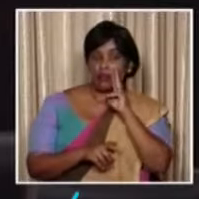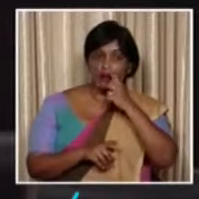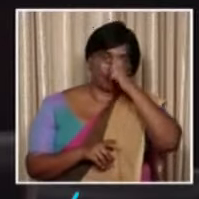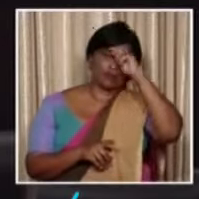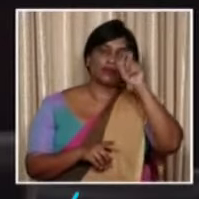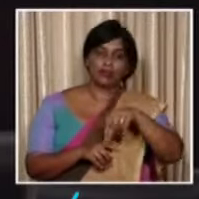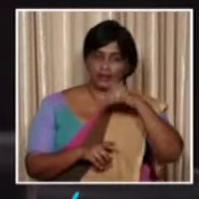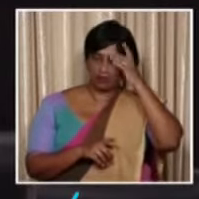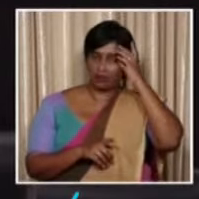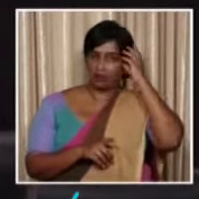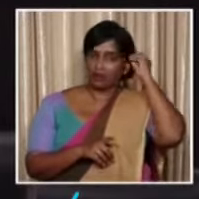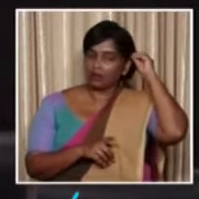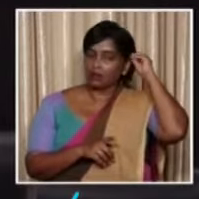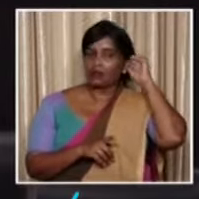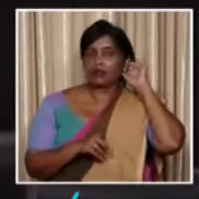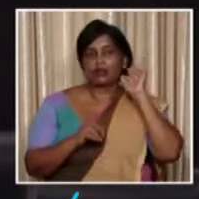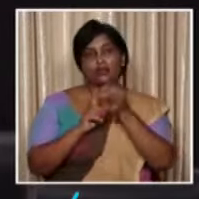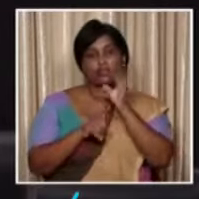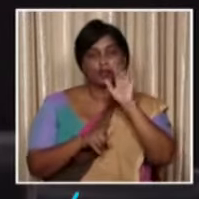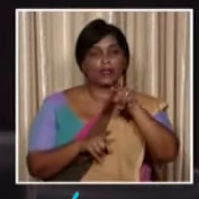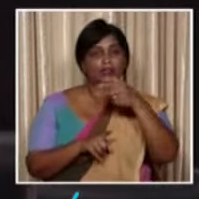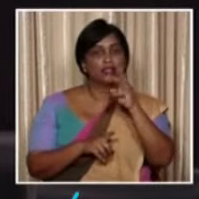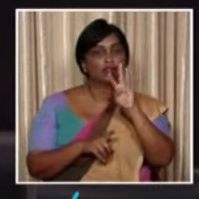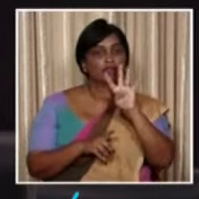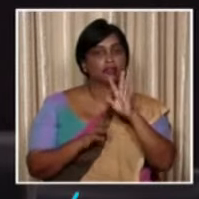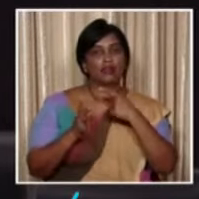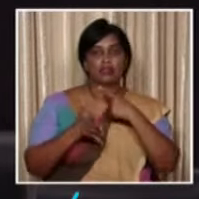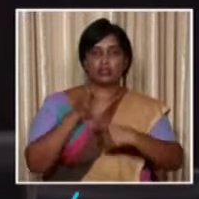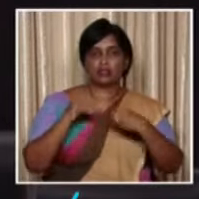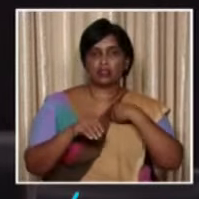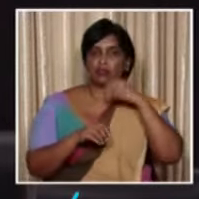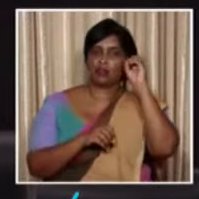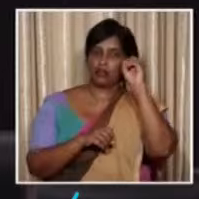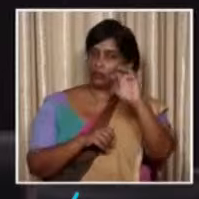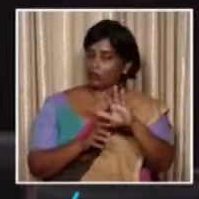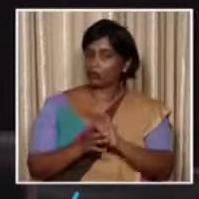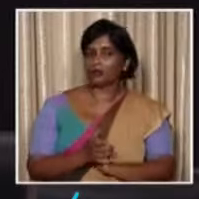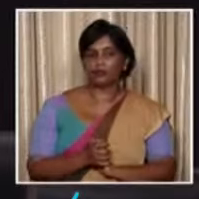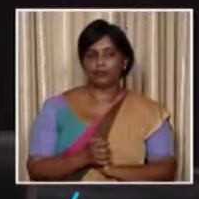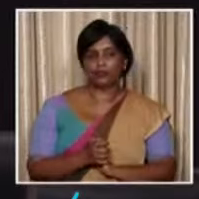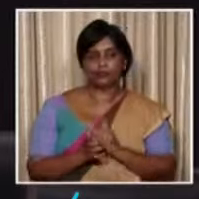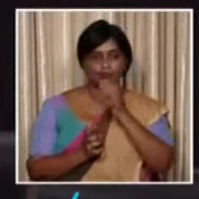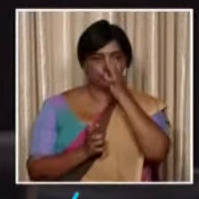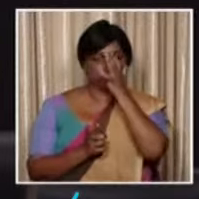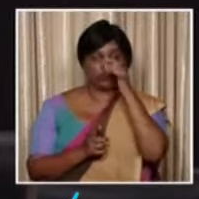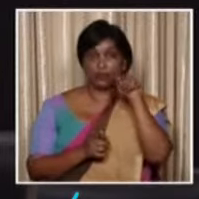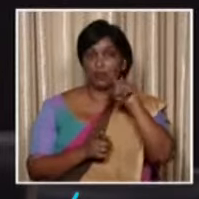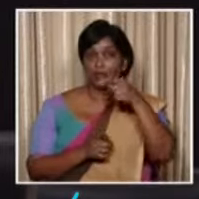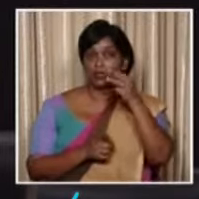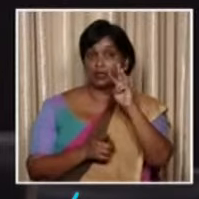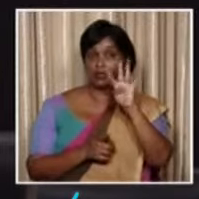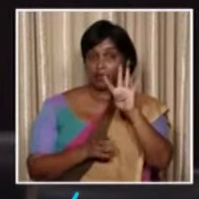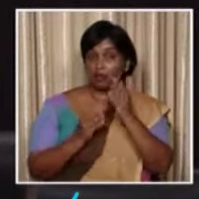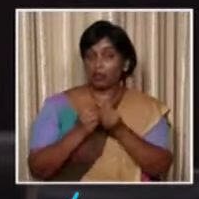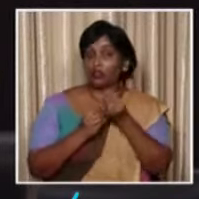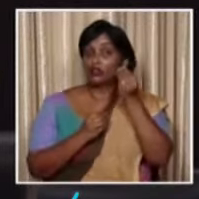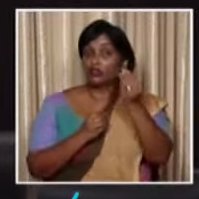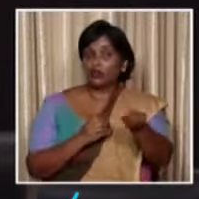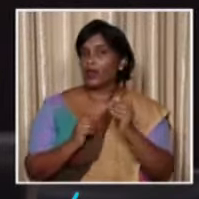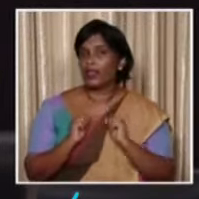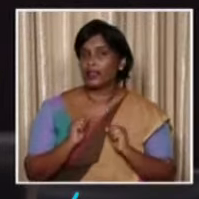මැතිතුමාට ජනාධිපති කරන්න 134ක් අපි දුන්නා හරි ඒ 134 දුන්නේ